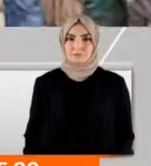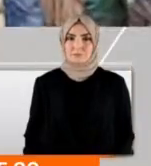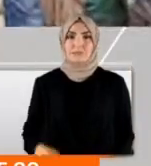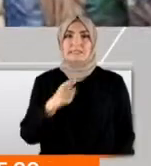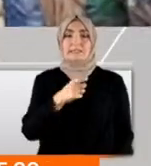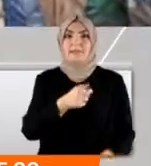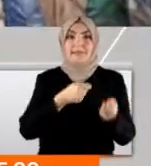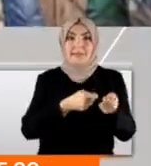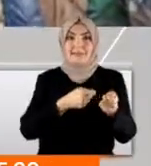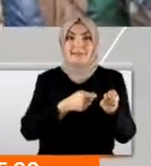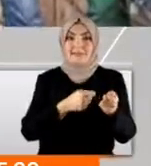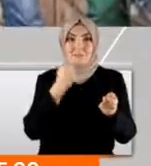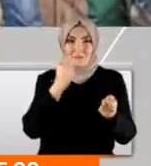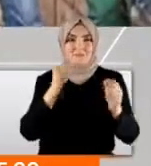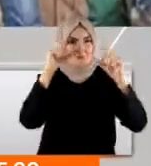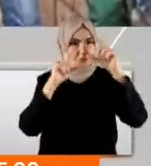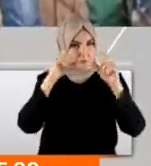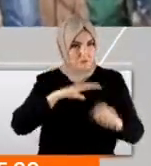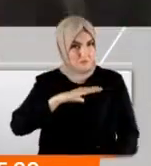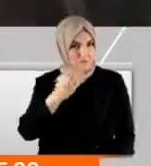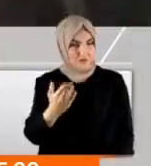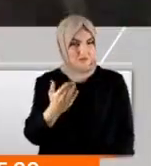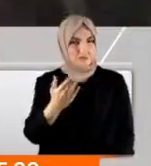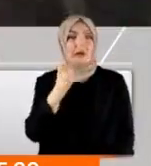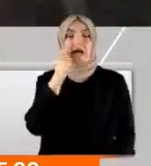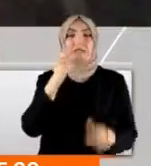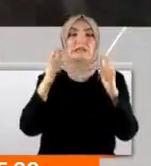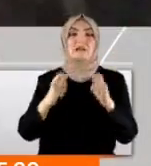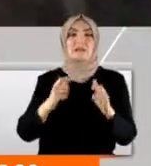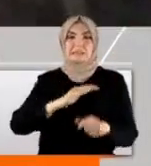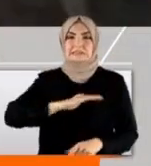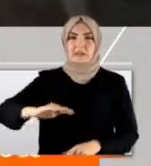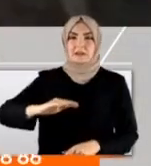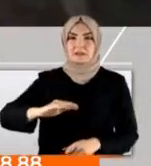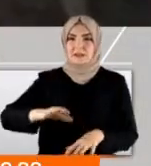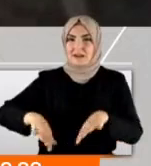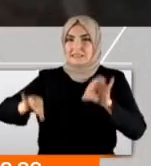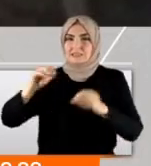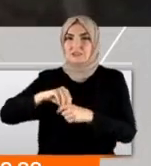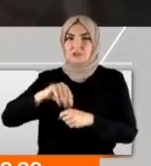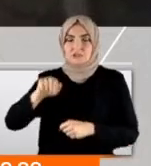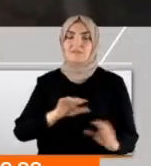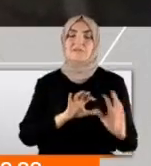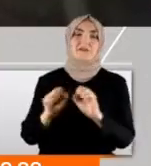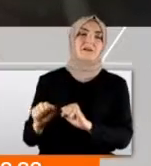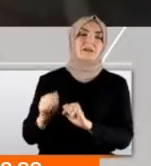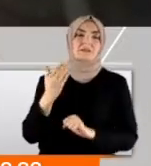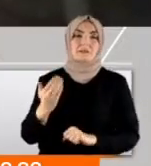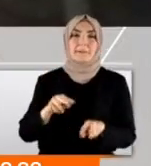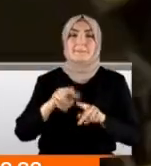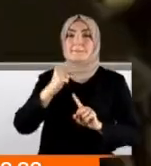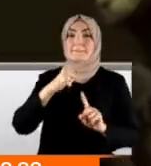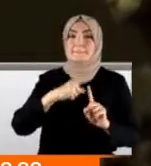Silahlı eğitim alırken böyle poz verdiler. Ankara'da saldırı hazırlığındayken kıskıvrak yakalandılar. MİT ve